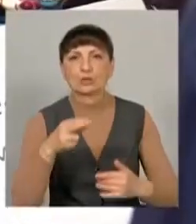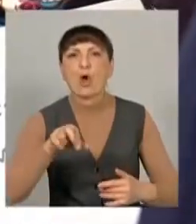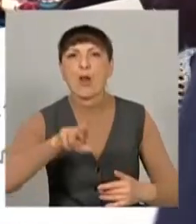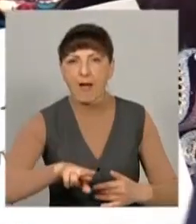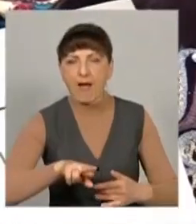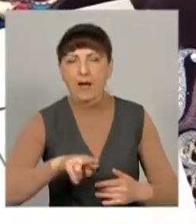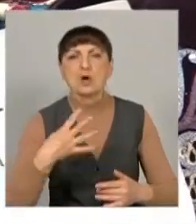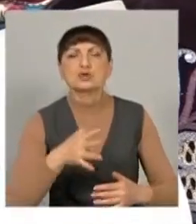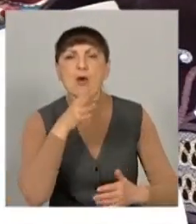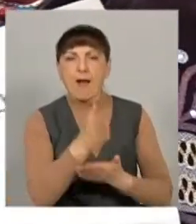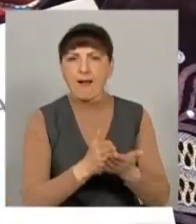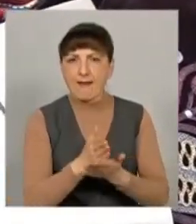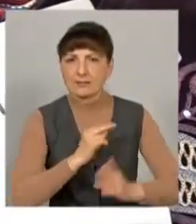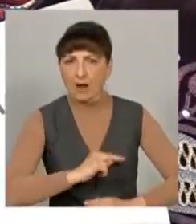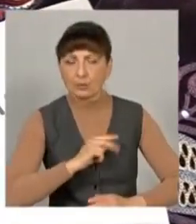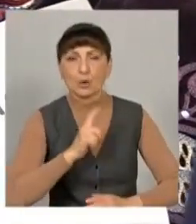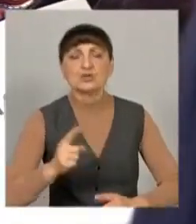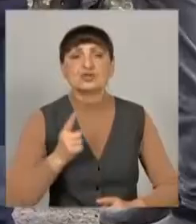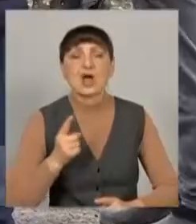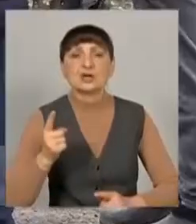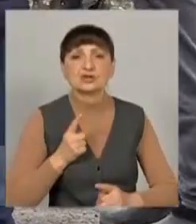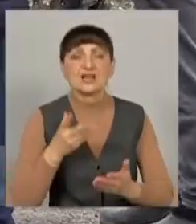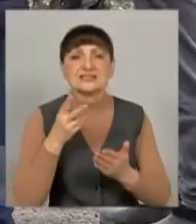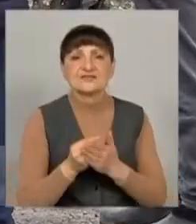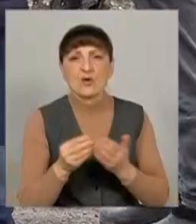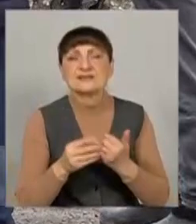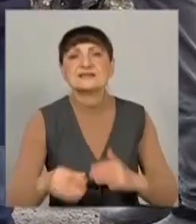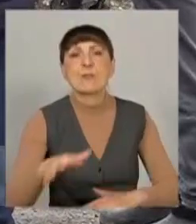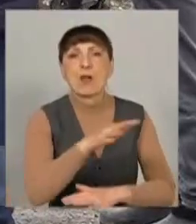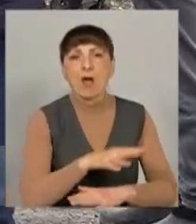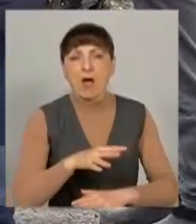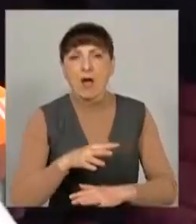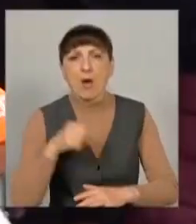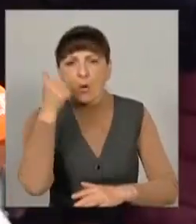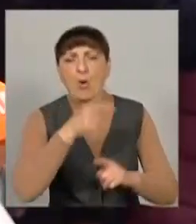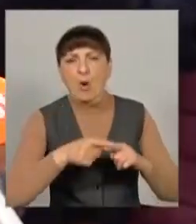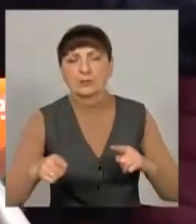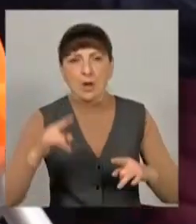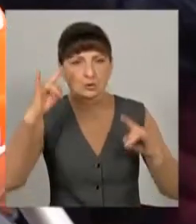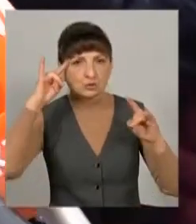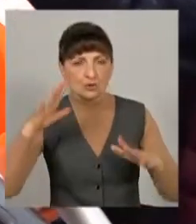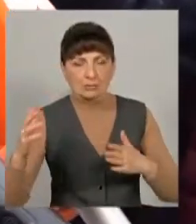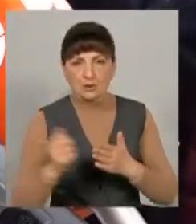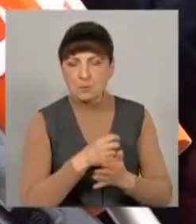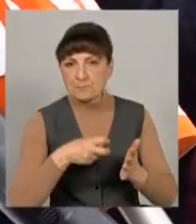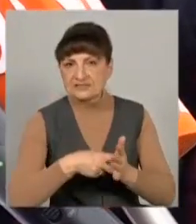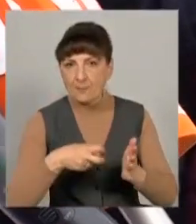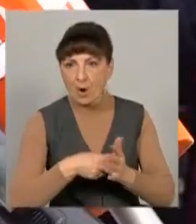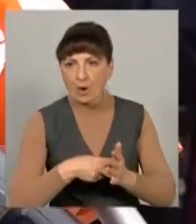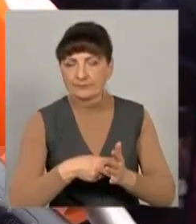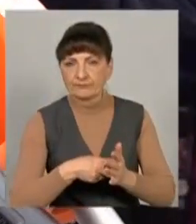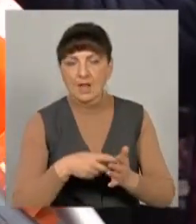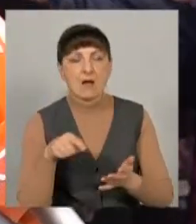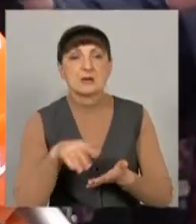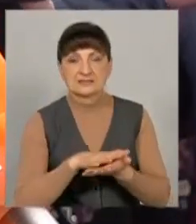Имеющие 40-летний стаж работы, жители ждали заслуженных гектаров годами, пока однажды случайно не нашли письмо. Я